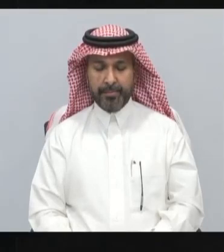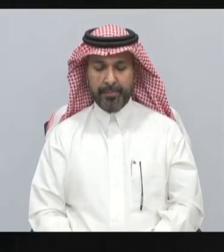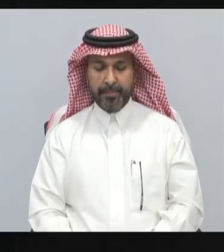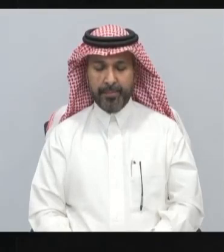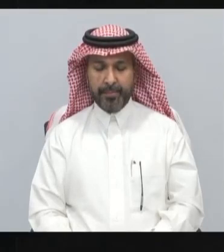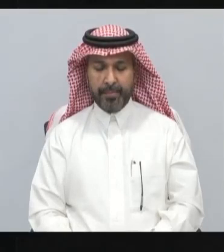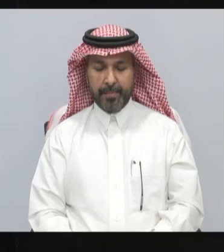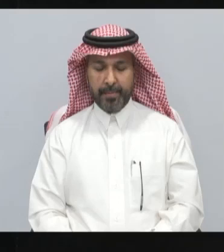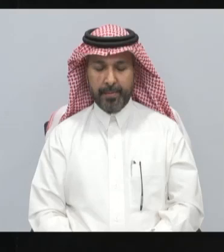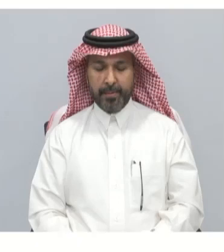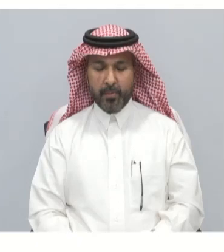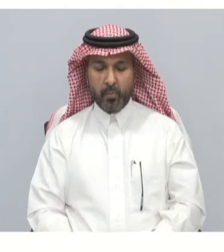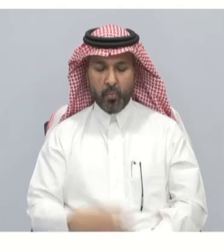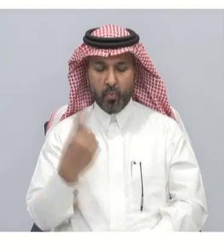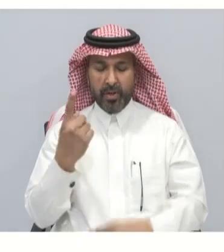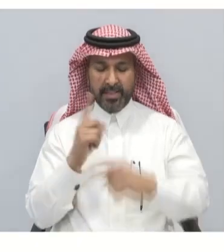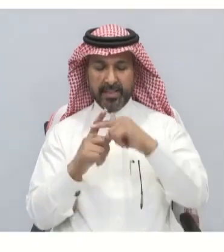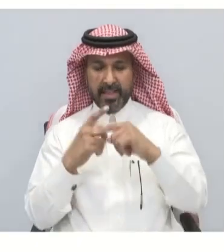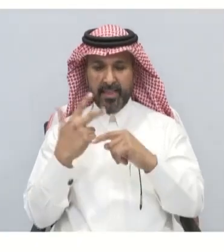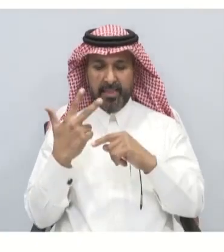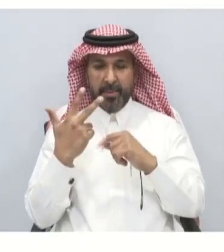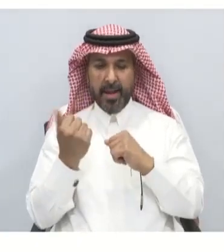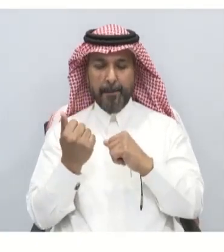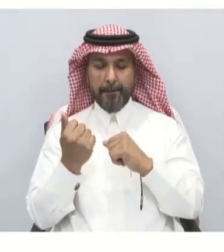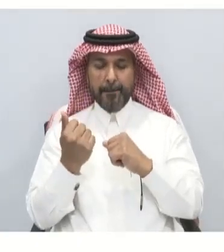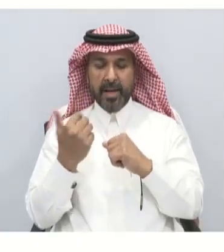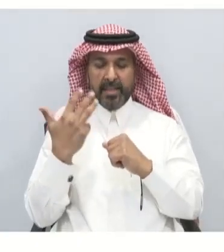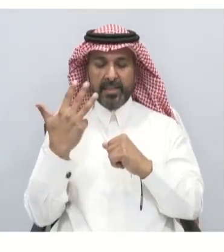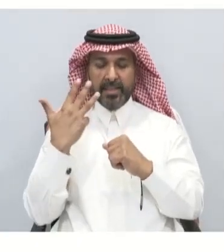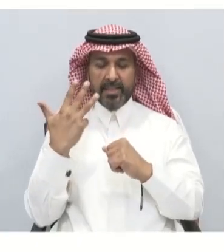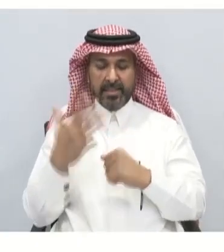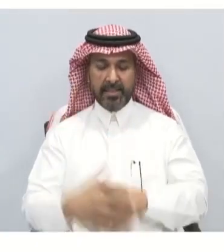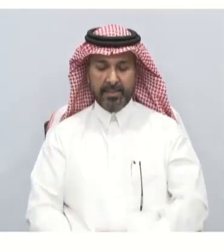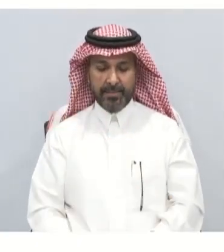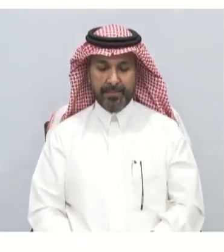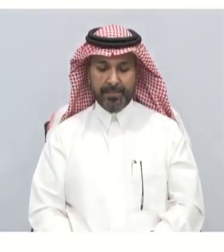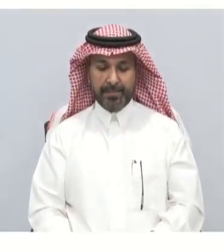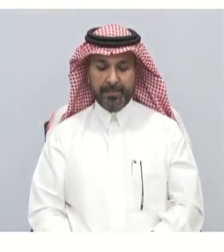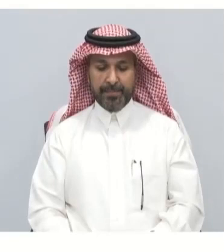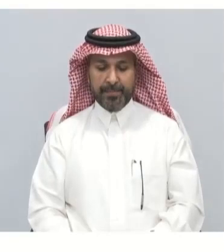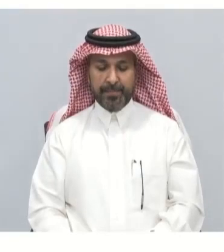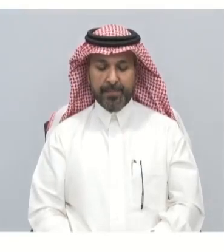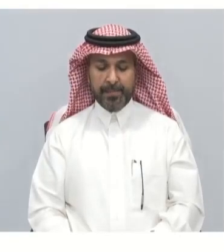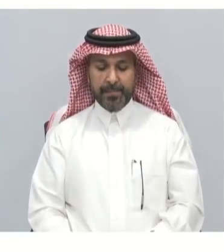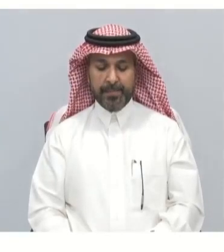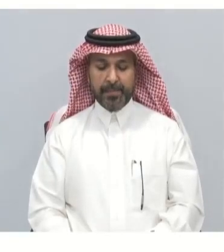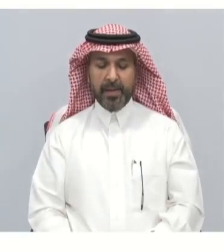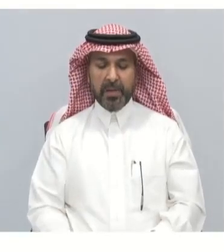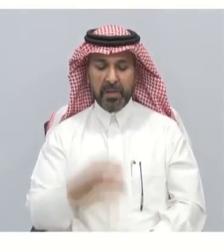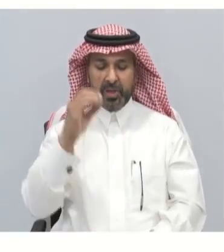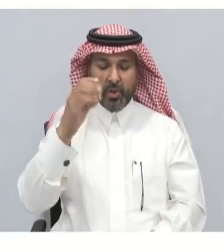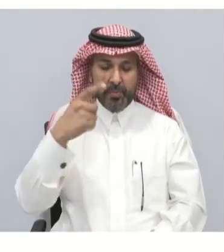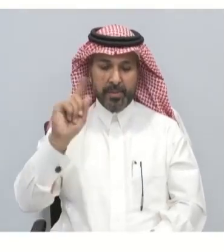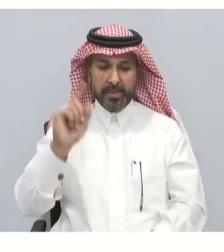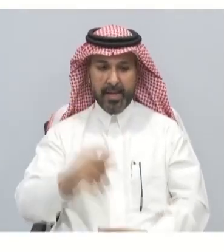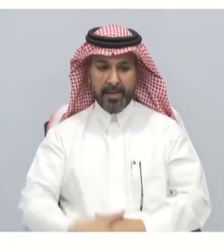+ 8 كم راح يكون راح يكون تسع مشابك اذا حلنا ورسمنا